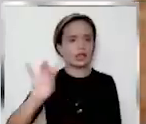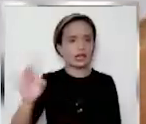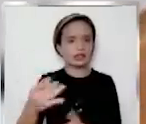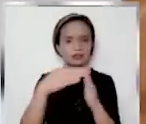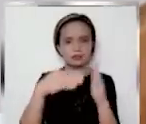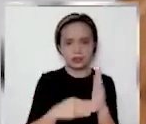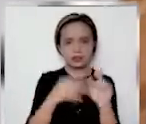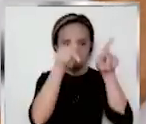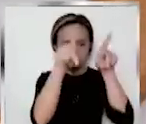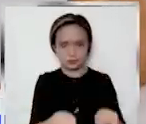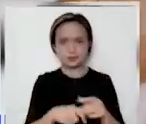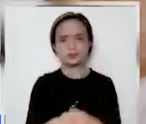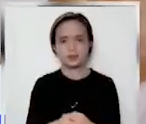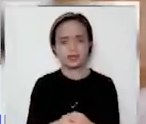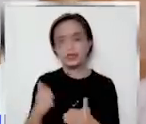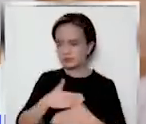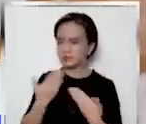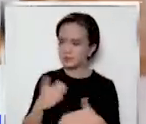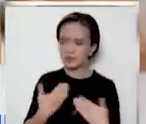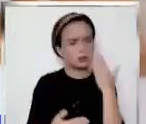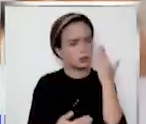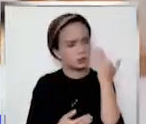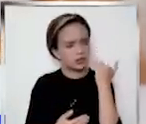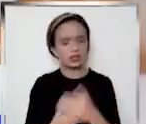Saya po. Bakit po? Kasi